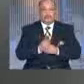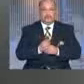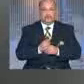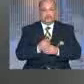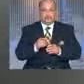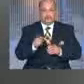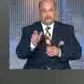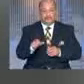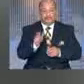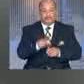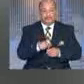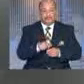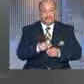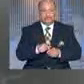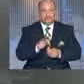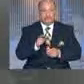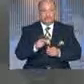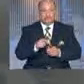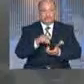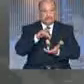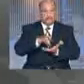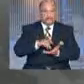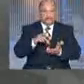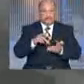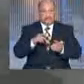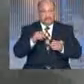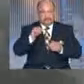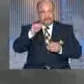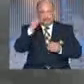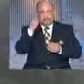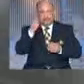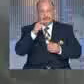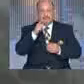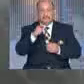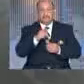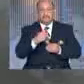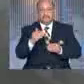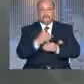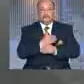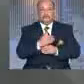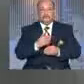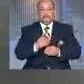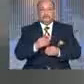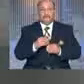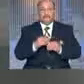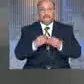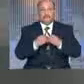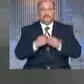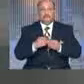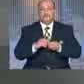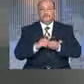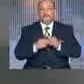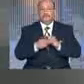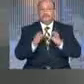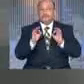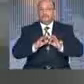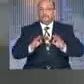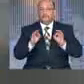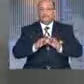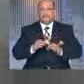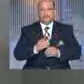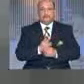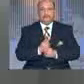أوباك يعني ما عادش توري مليح، وعندها نزيف داخل العين من تحت مرض السكر. قبل